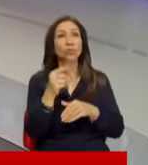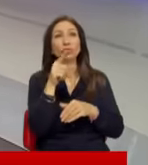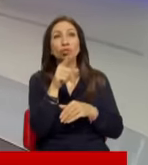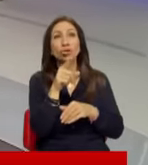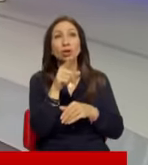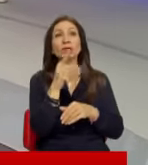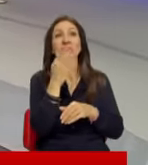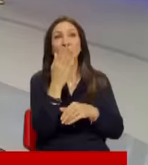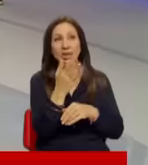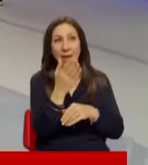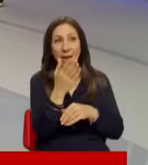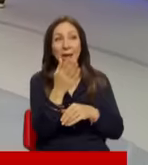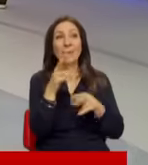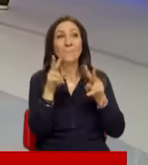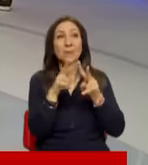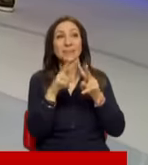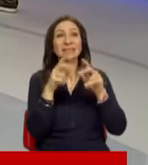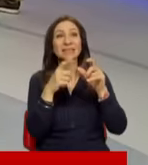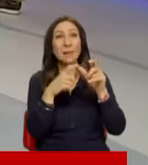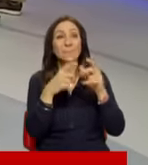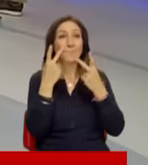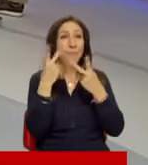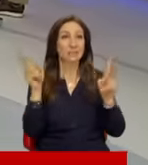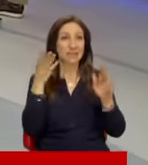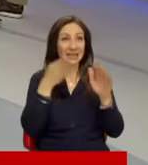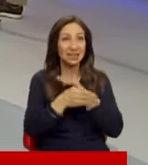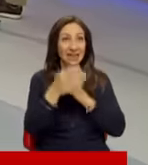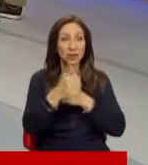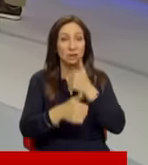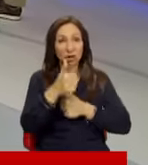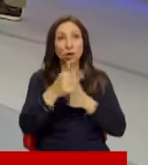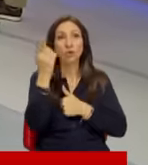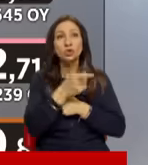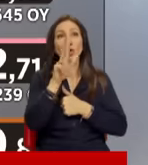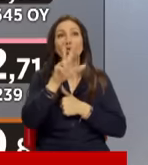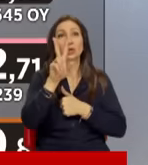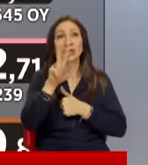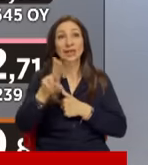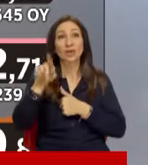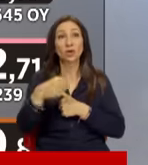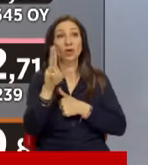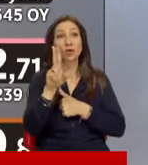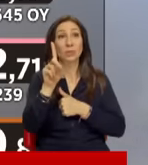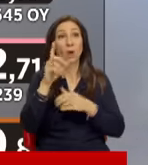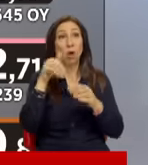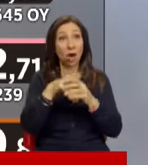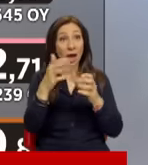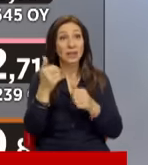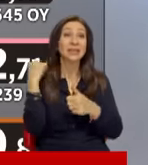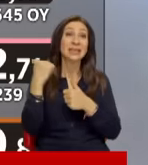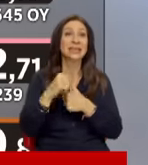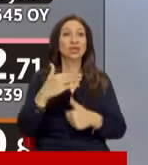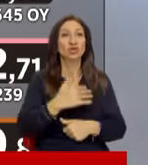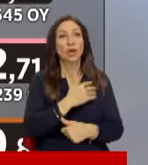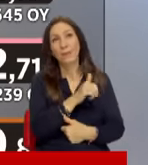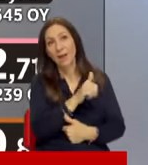olmuştu? İşte Mehmet Siyam Kesimoğlu bağımsız girdiği yarışta %37,31 oy almıştı. Sonra yeniden Cumhuriyet